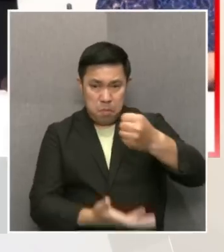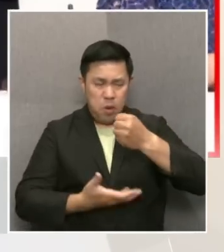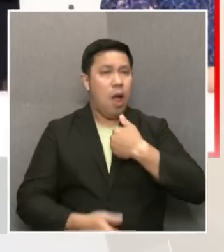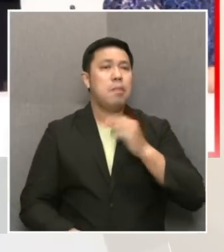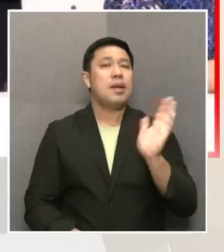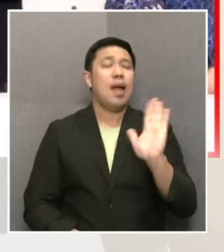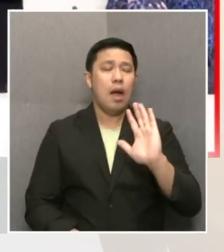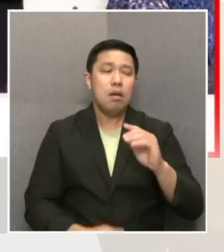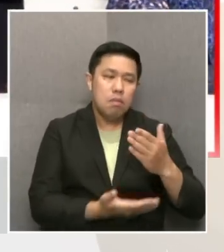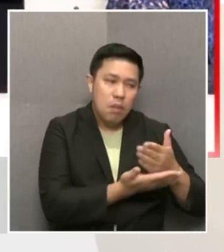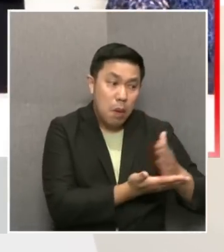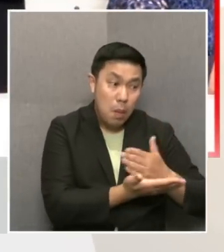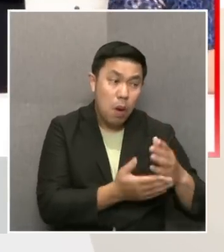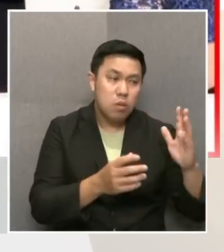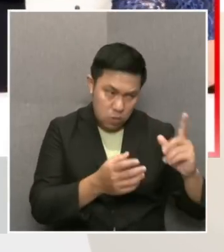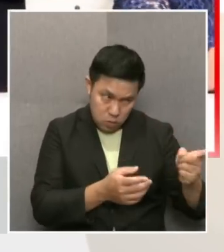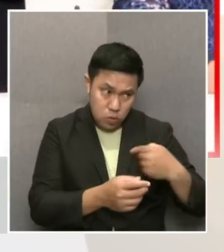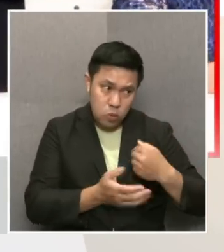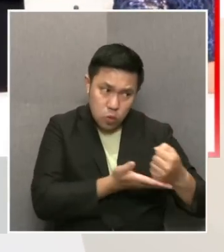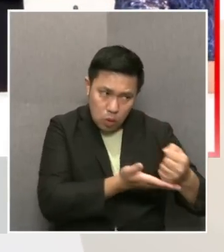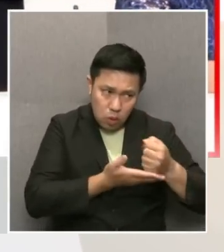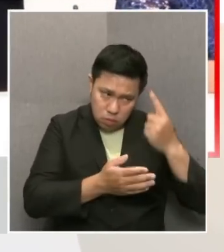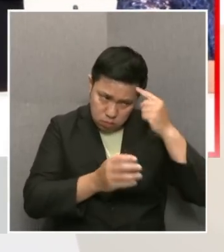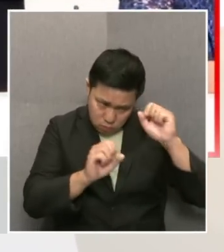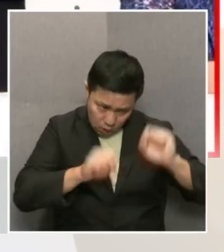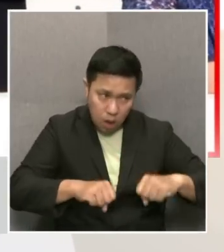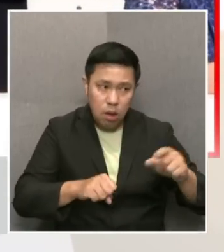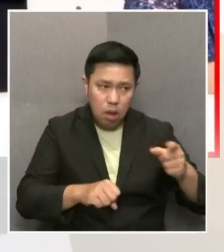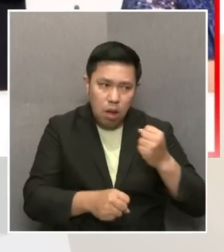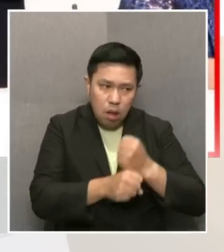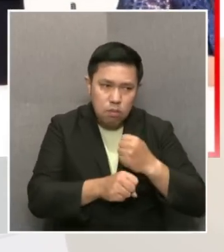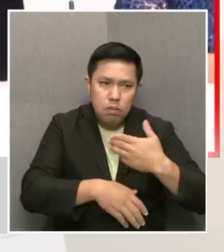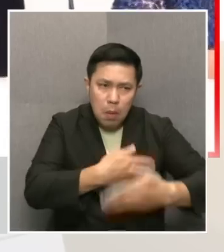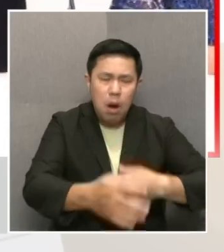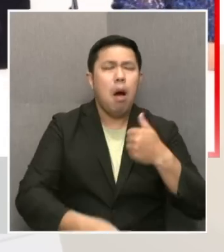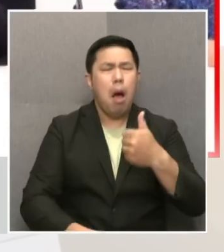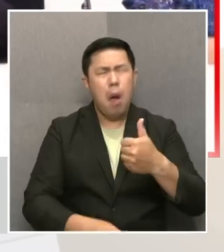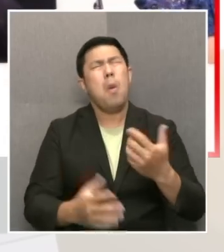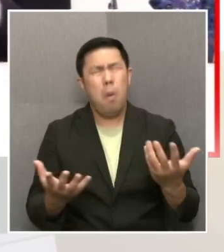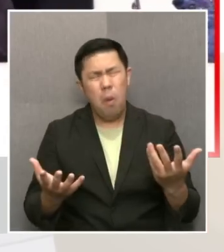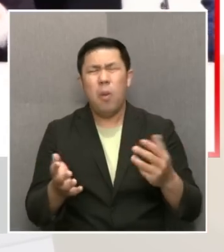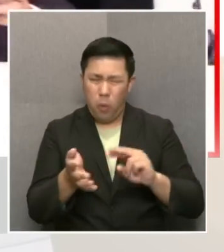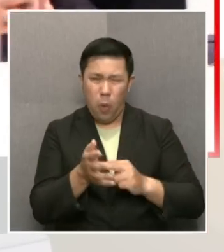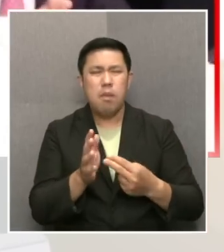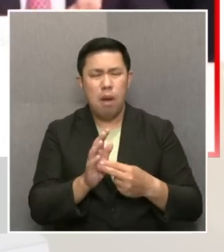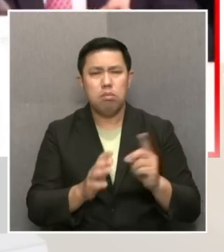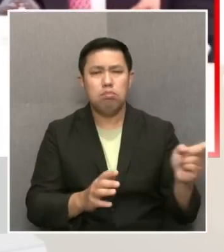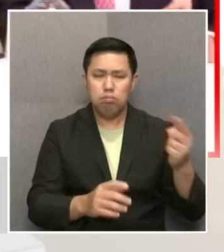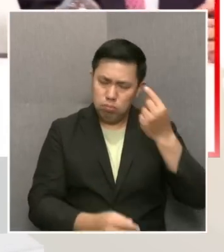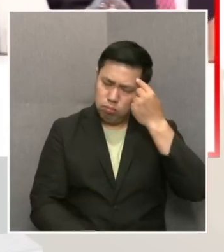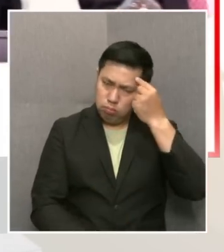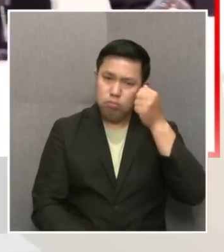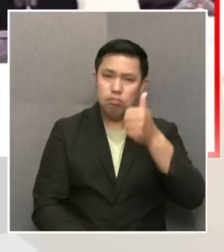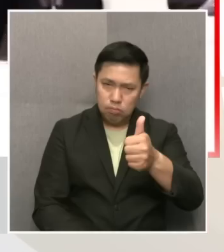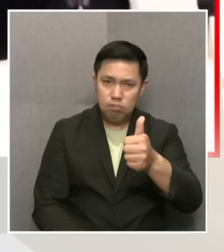นโยบายก็จำเป็นต้องใช้วิธีการแบบนี้นะครับเพื่อให้เกิดความราบรื่น ก็ถือว่าเป็นเรื่องที่มีความตั้งใจนะครับที่จะทำ